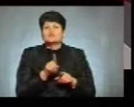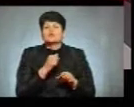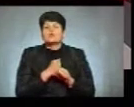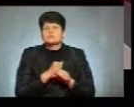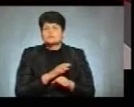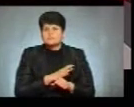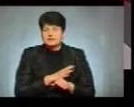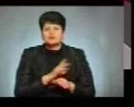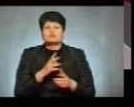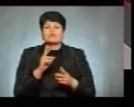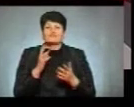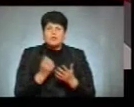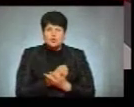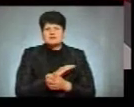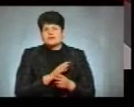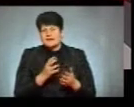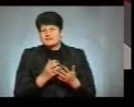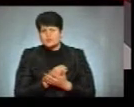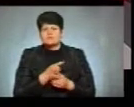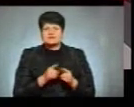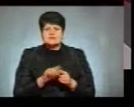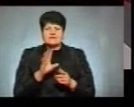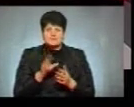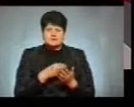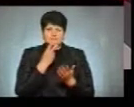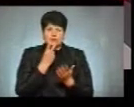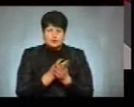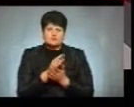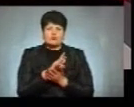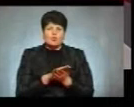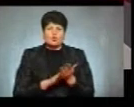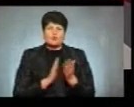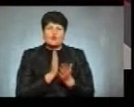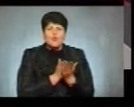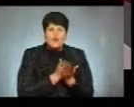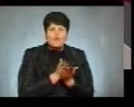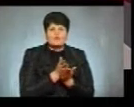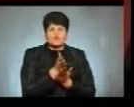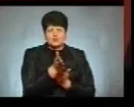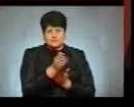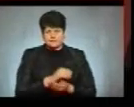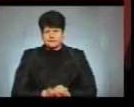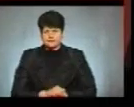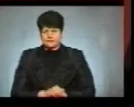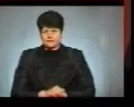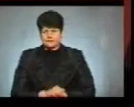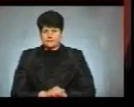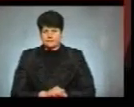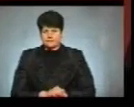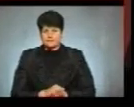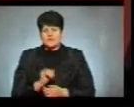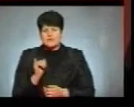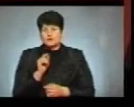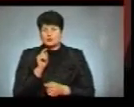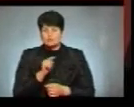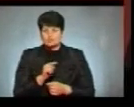йому не вдалося і вдалося, і відповідно він це все вибудовує власне в продовження. Це як вектор продовження того, що він робив. От і